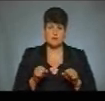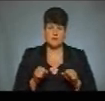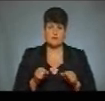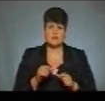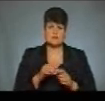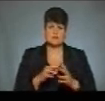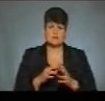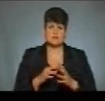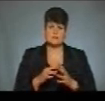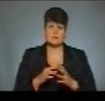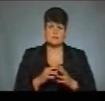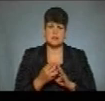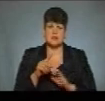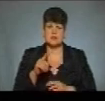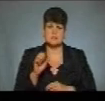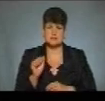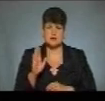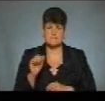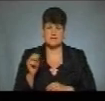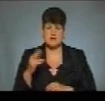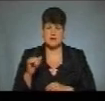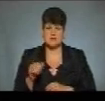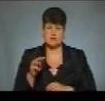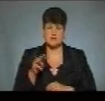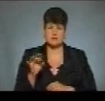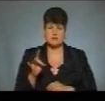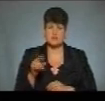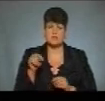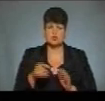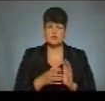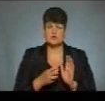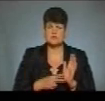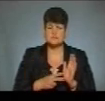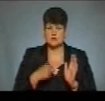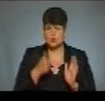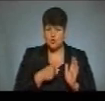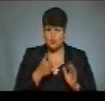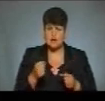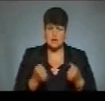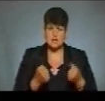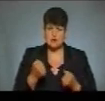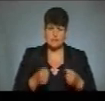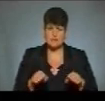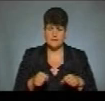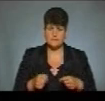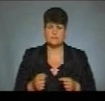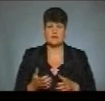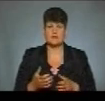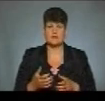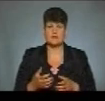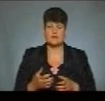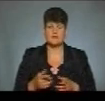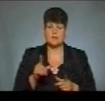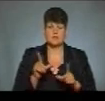Завадівка Монастириського району. Чоловік 1980 року народження керував чотирьохколісним мотоблоком з дерев'яним причепом.